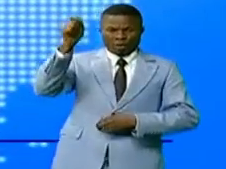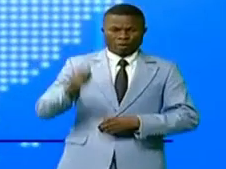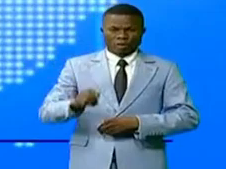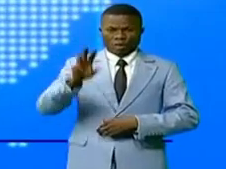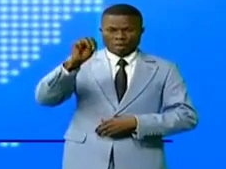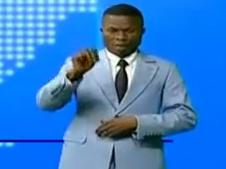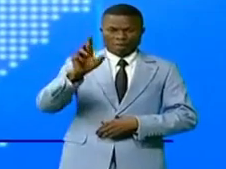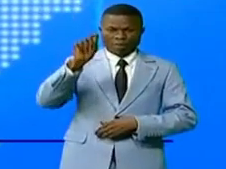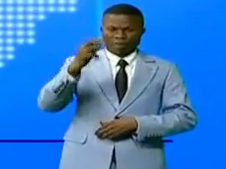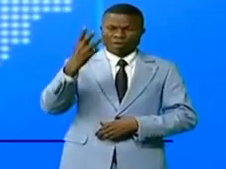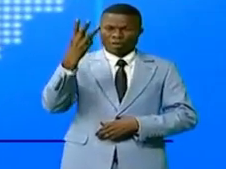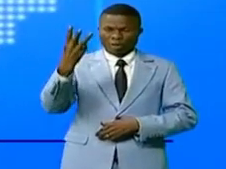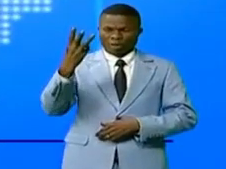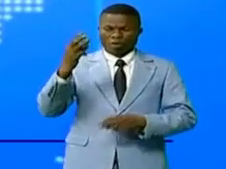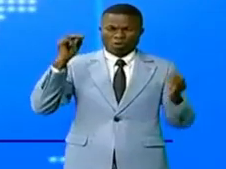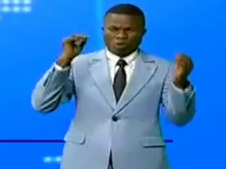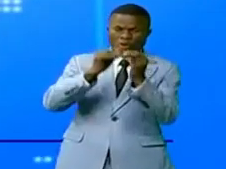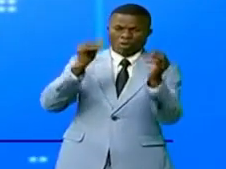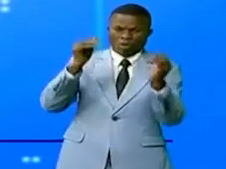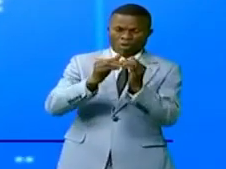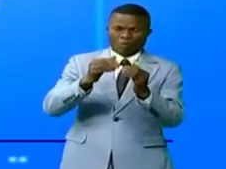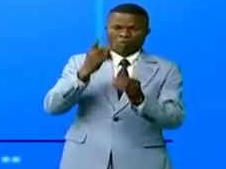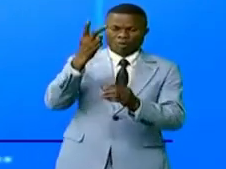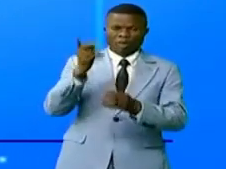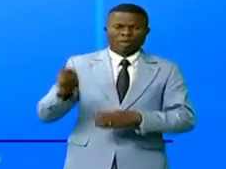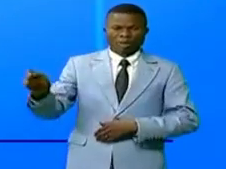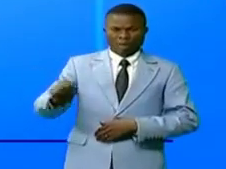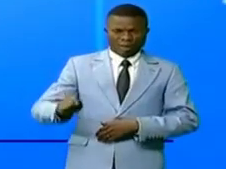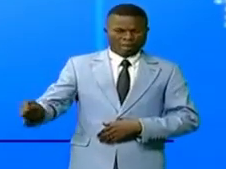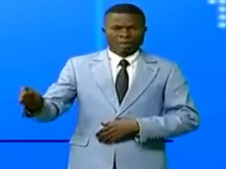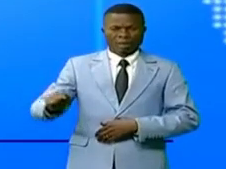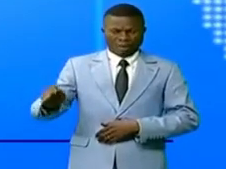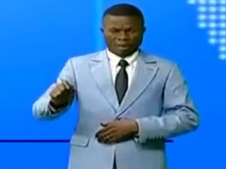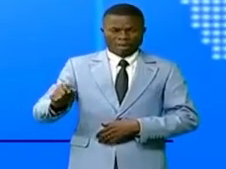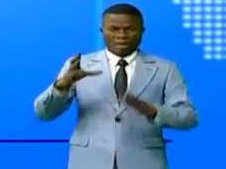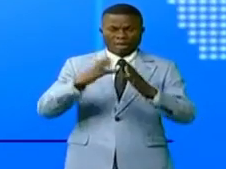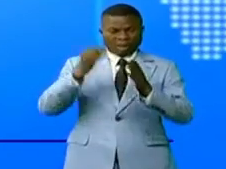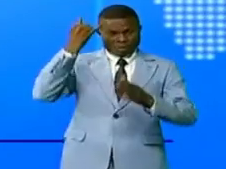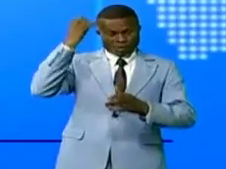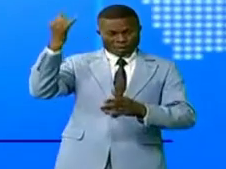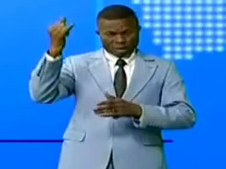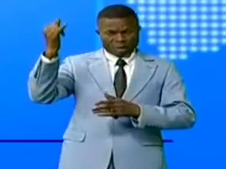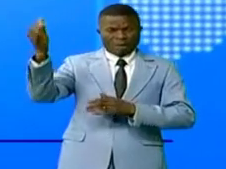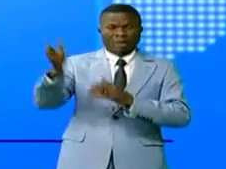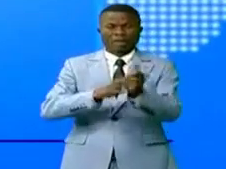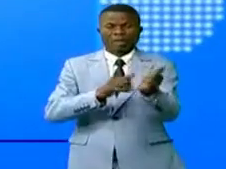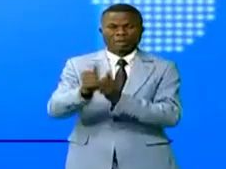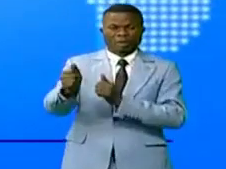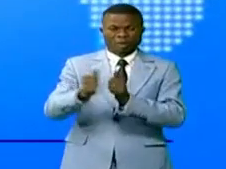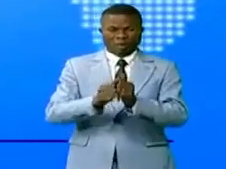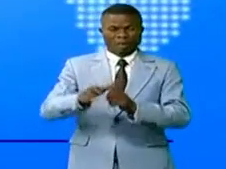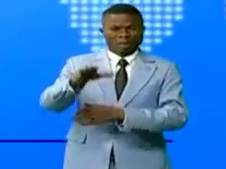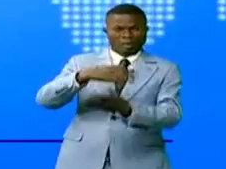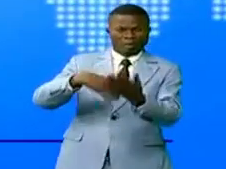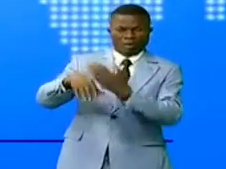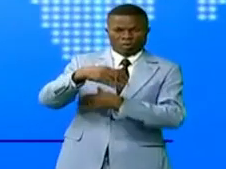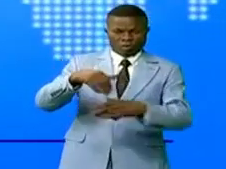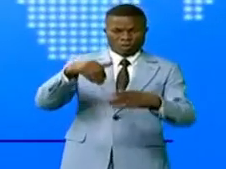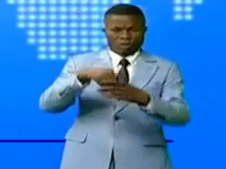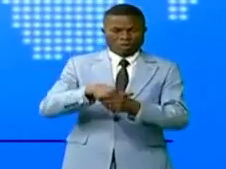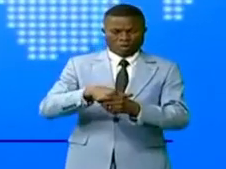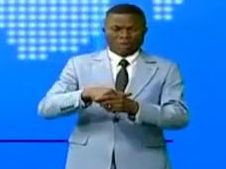M23 a attaqué les positions de Tchanzu et de Runyonyi avec l'intention de mener d'autres actions